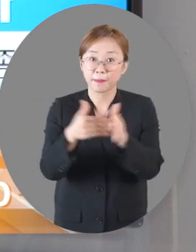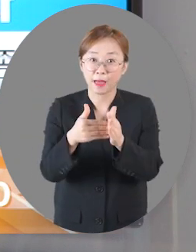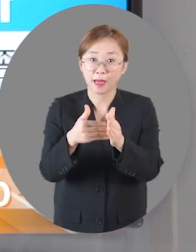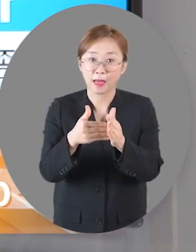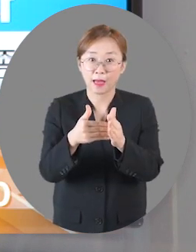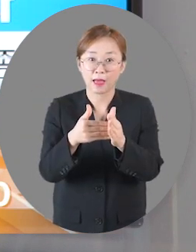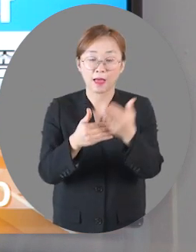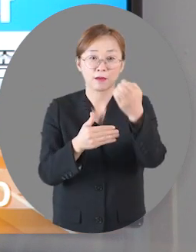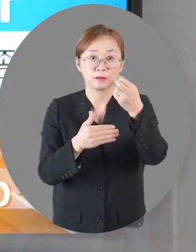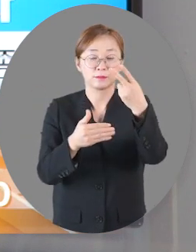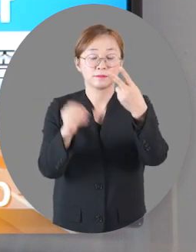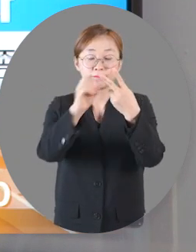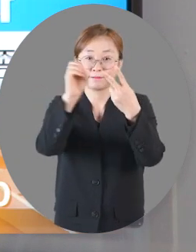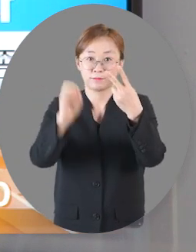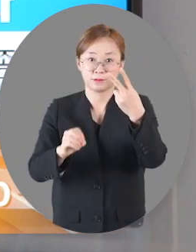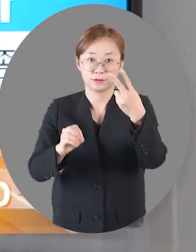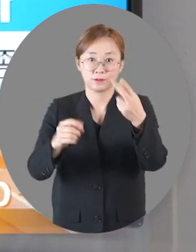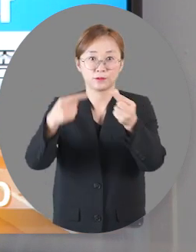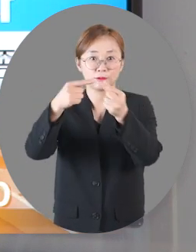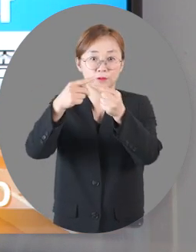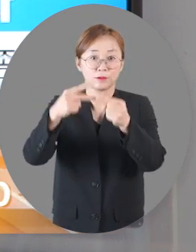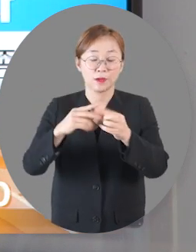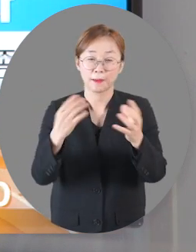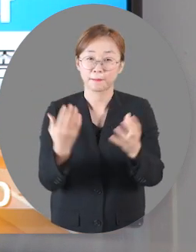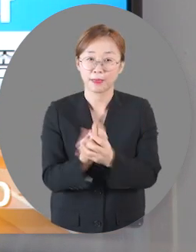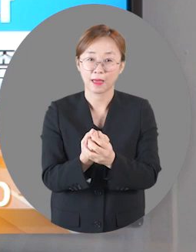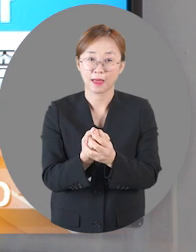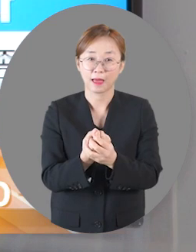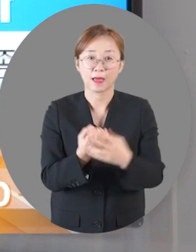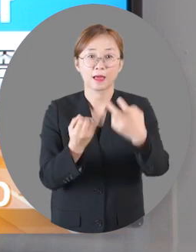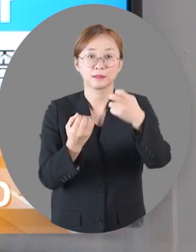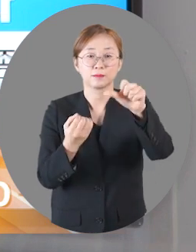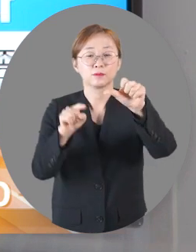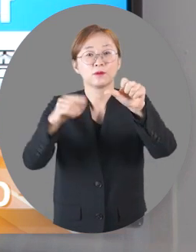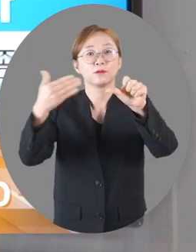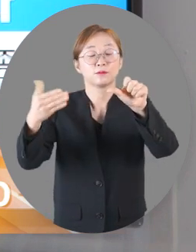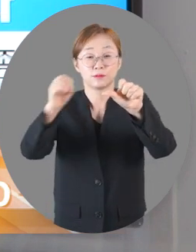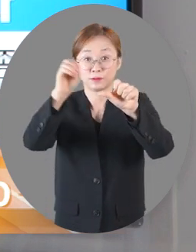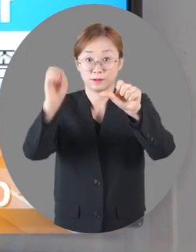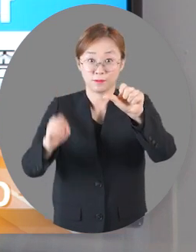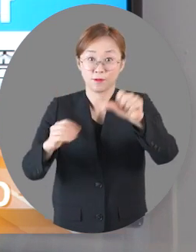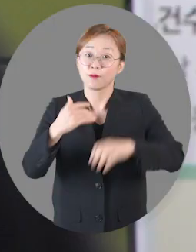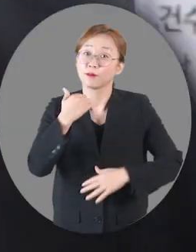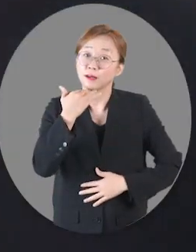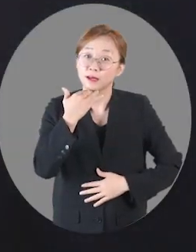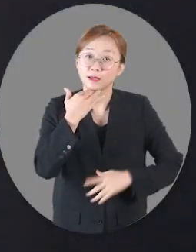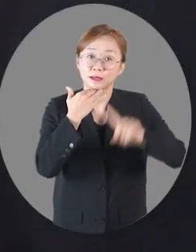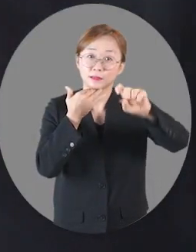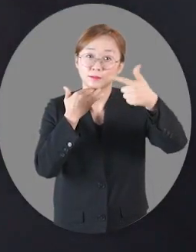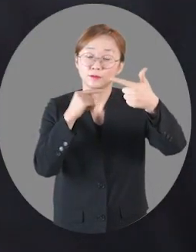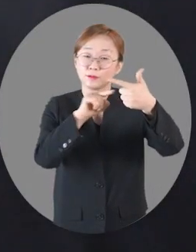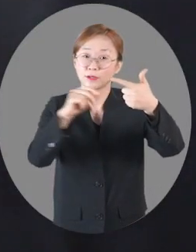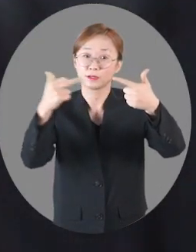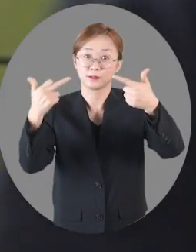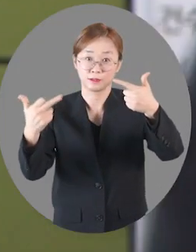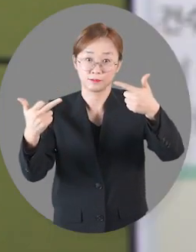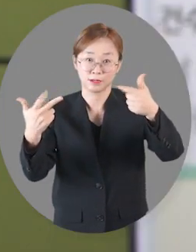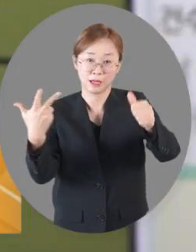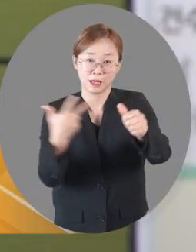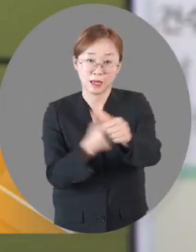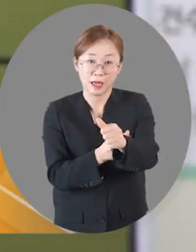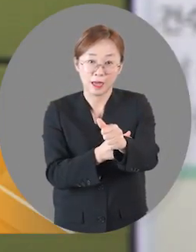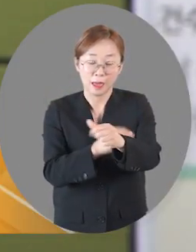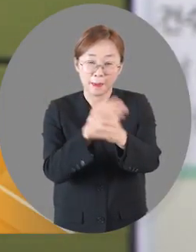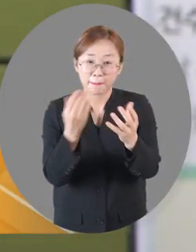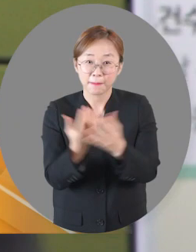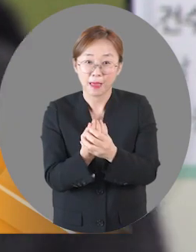전체 인구 대비 1차 92%, 2차 75.9%로 16에서 17세 접종